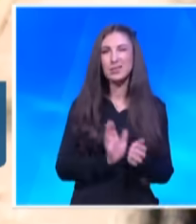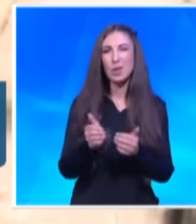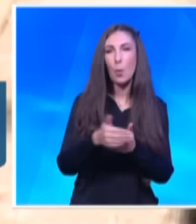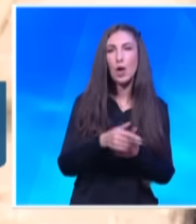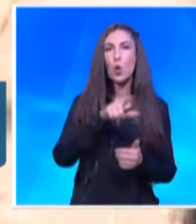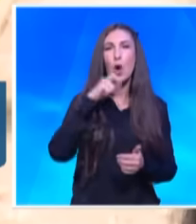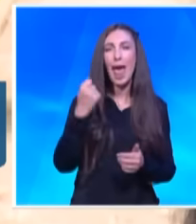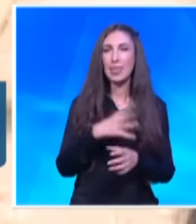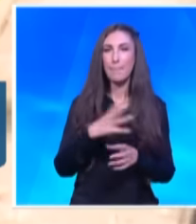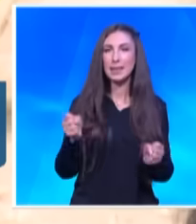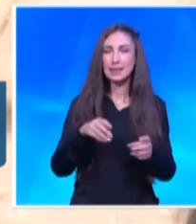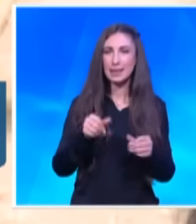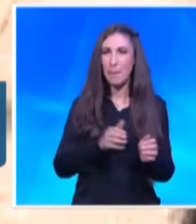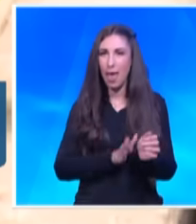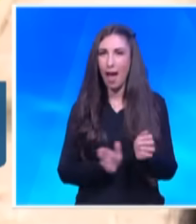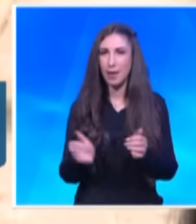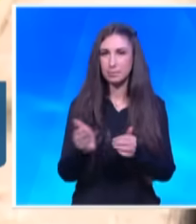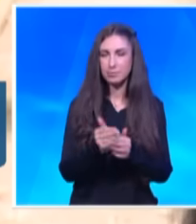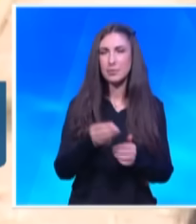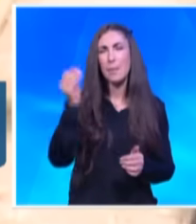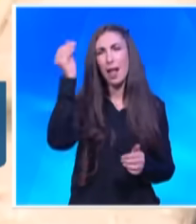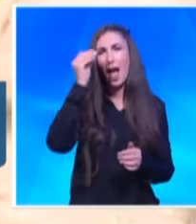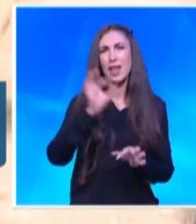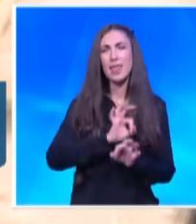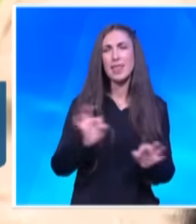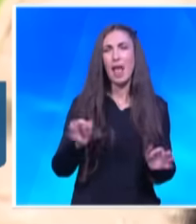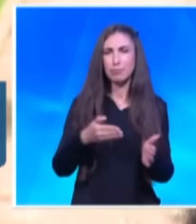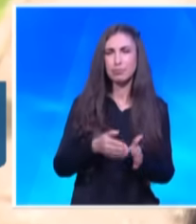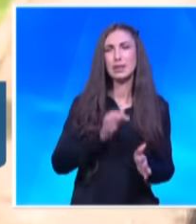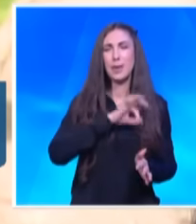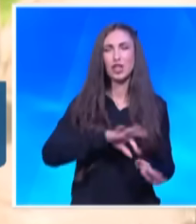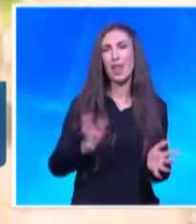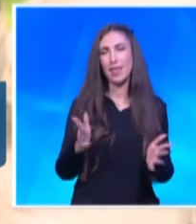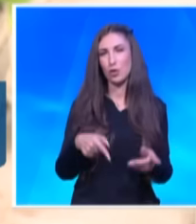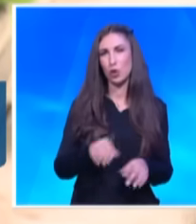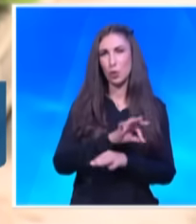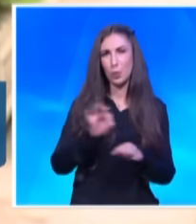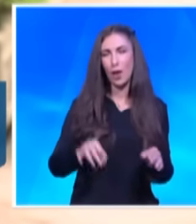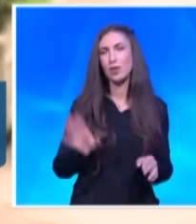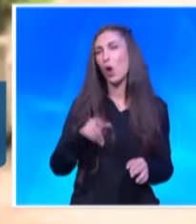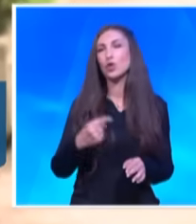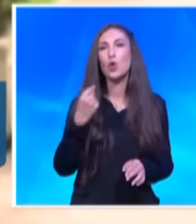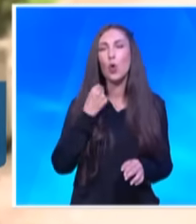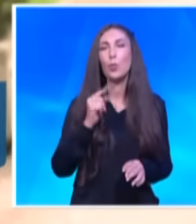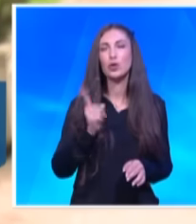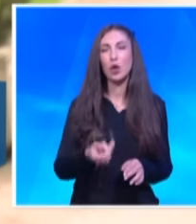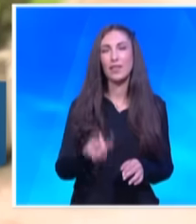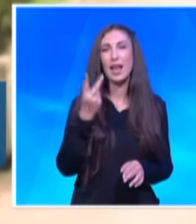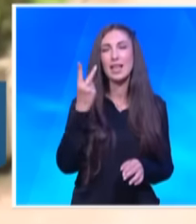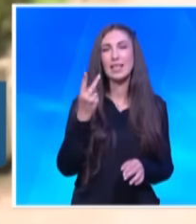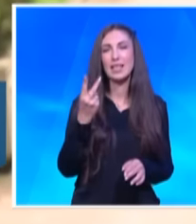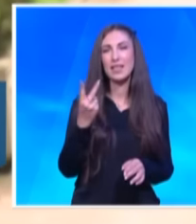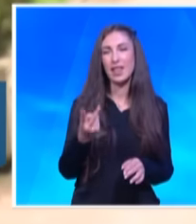Украйна. Тоест България пряко не е спечелила нищо от този проект и той все още е губещ. До 2035 година